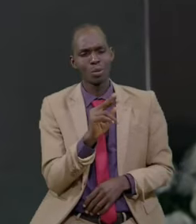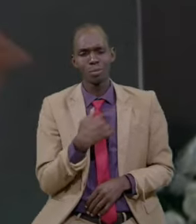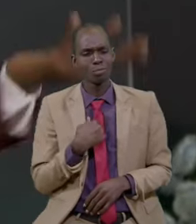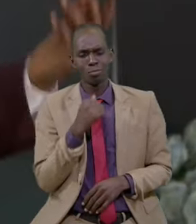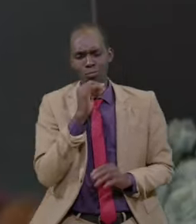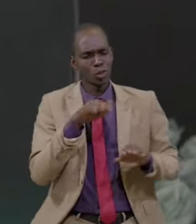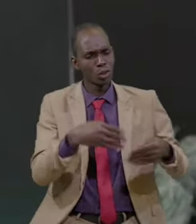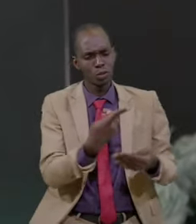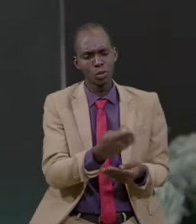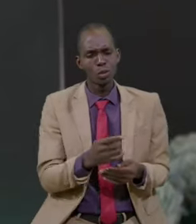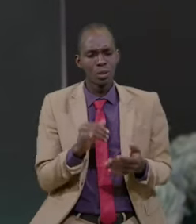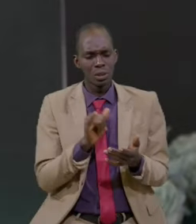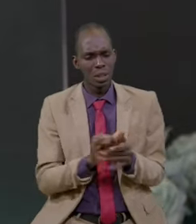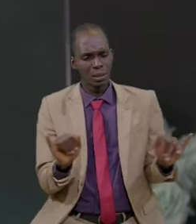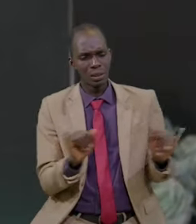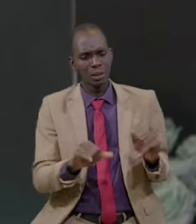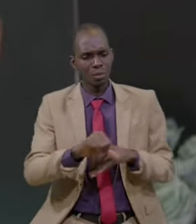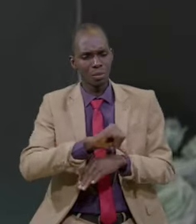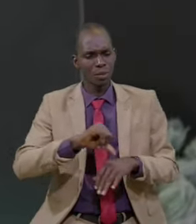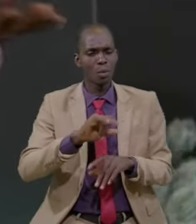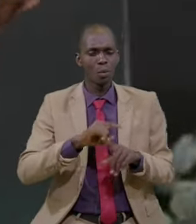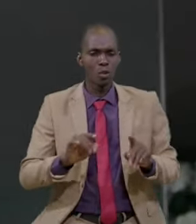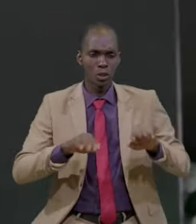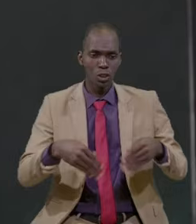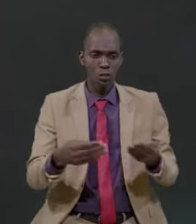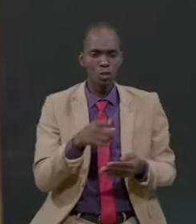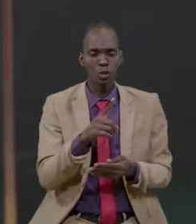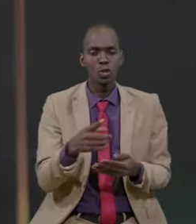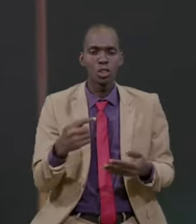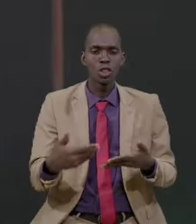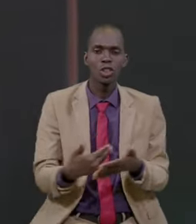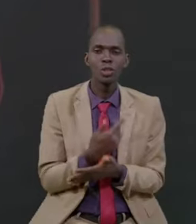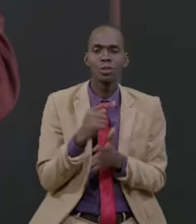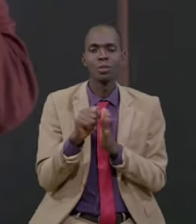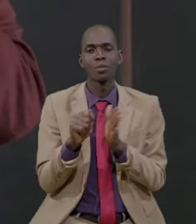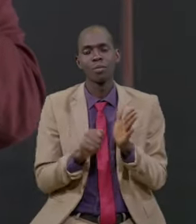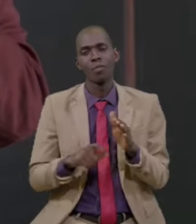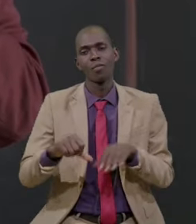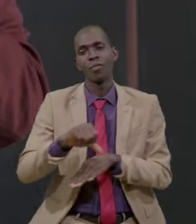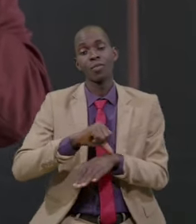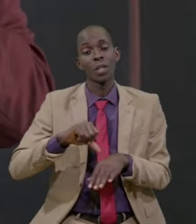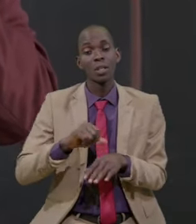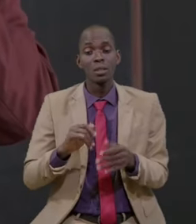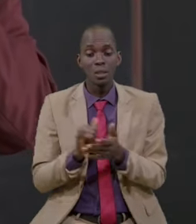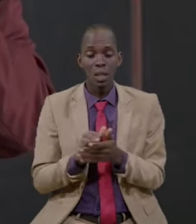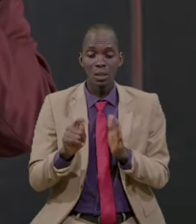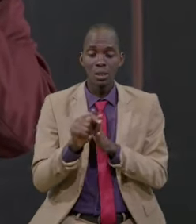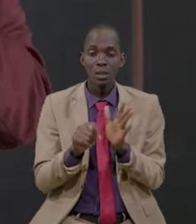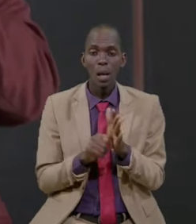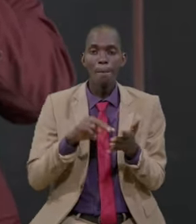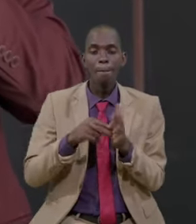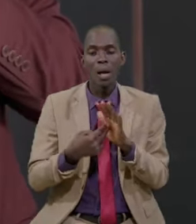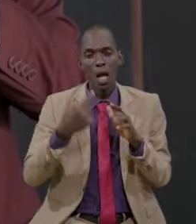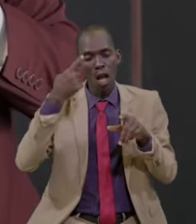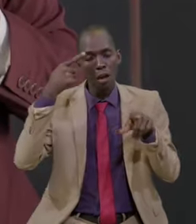donne l'onction du Nouveau Testament. Le Testament dit la Nouvelle Alliance. L'onction